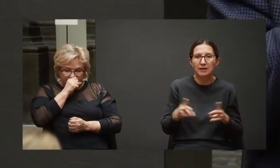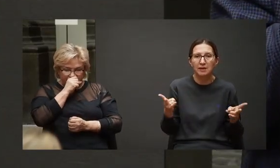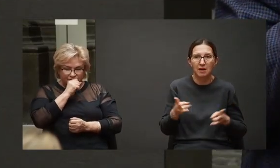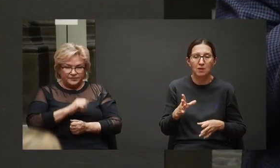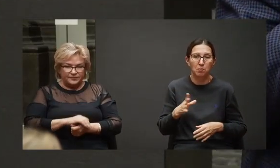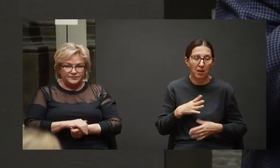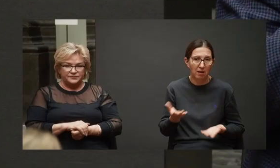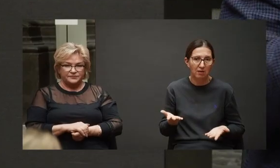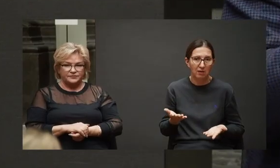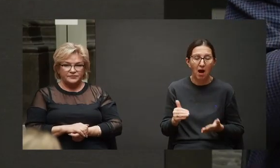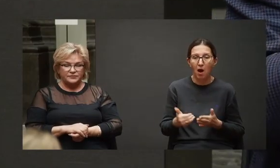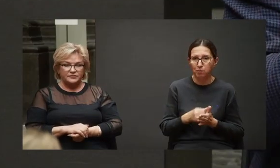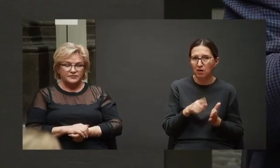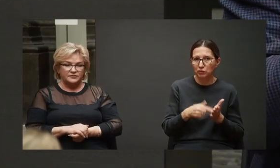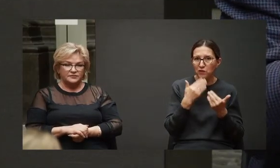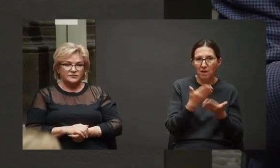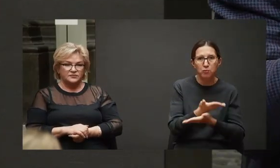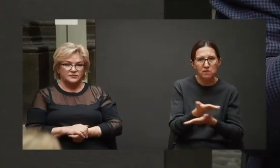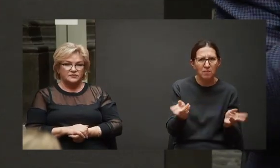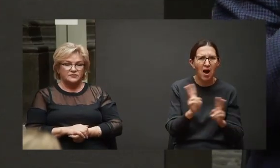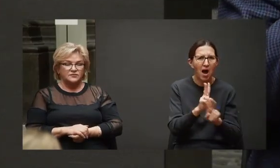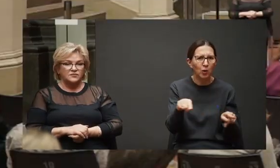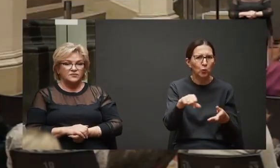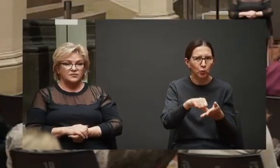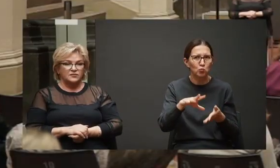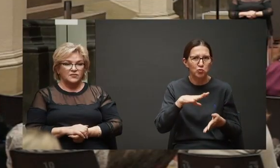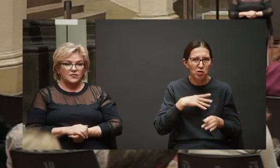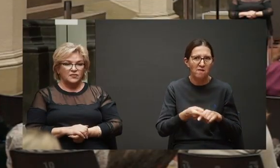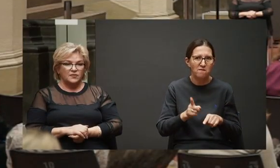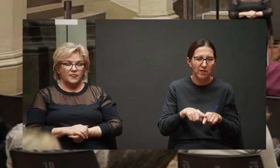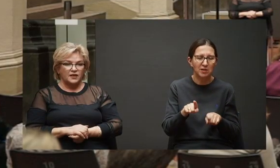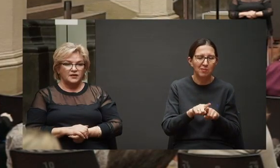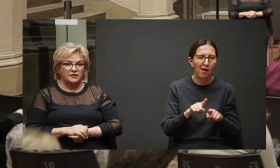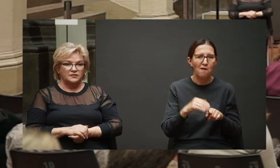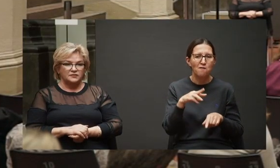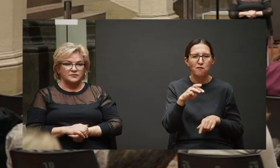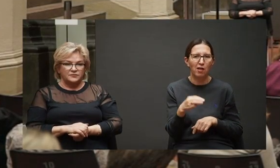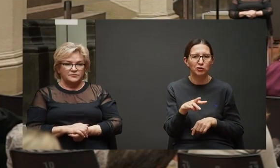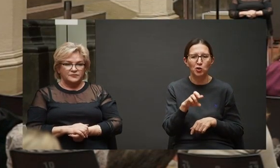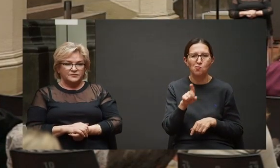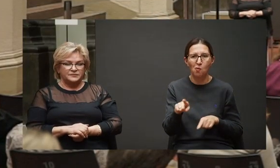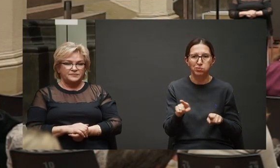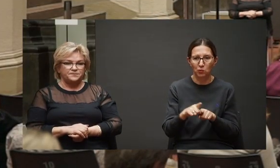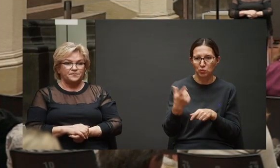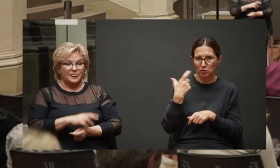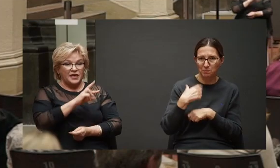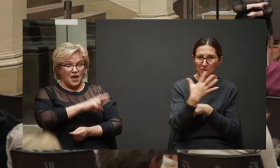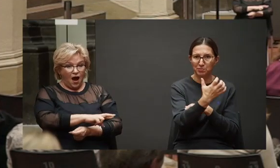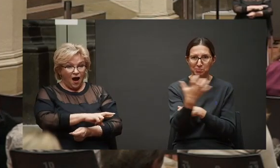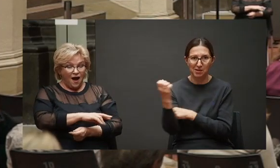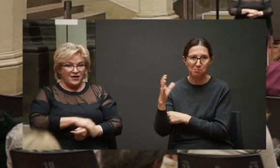Вот опять же вопрос в зал. А кто-нибудь участвовал в этом флешмобе? Кто-нибудь делал? Я.